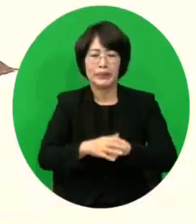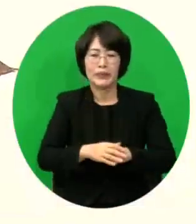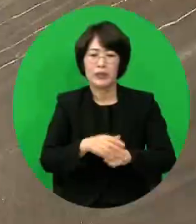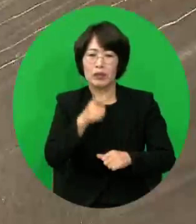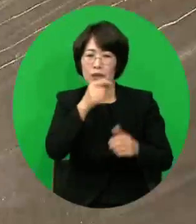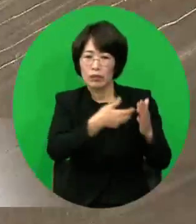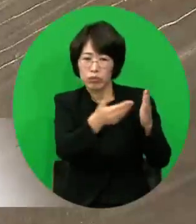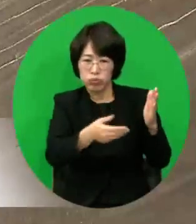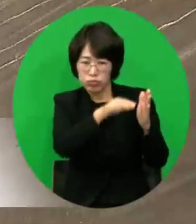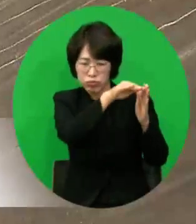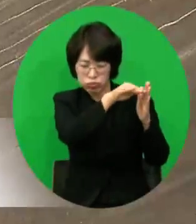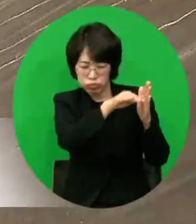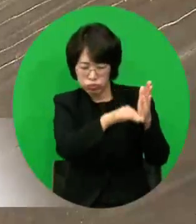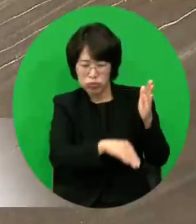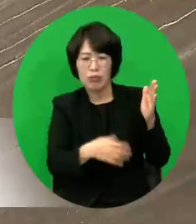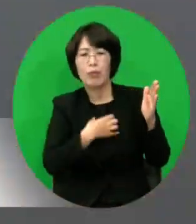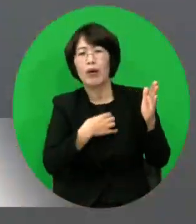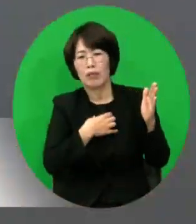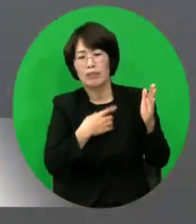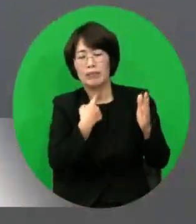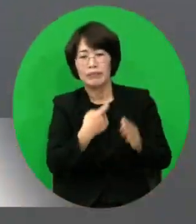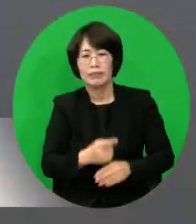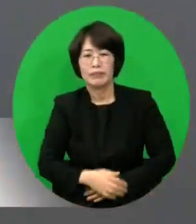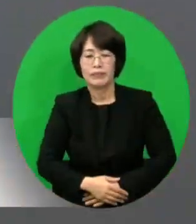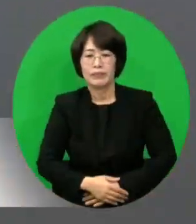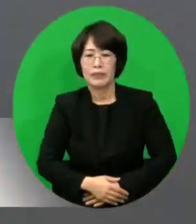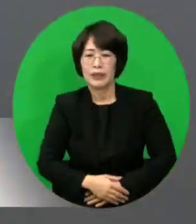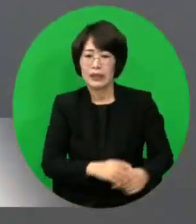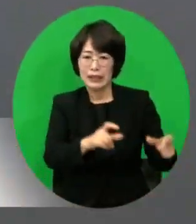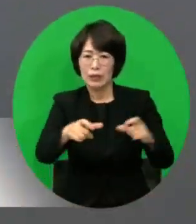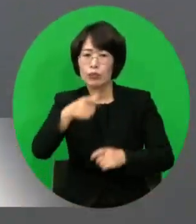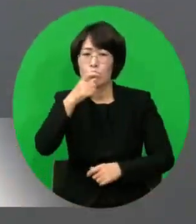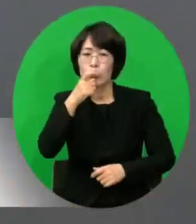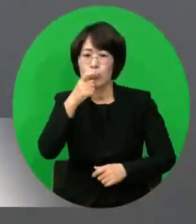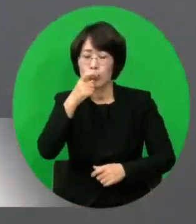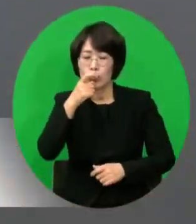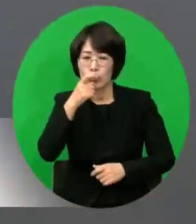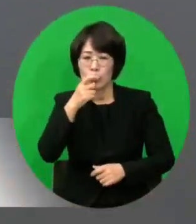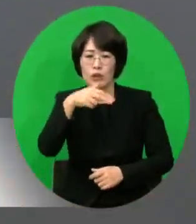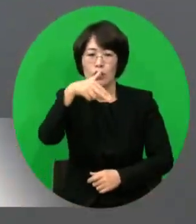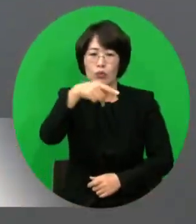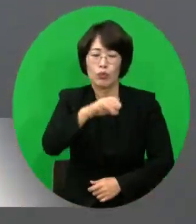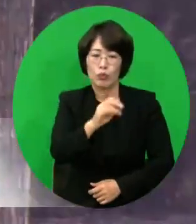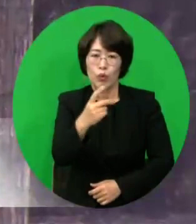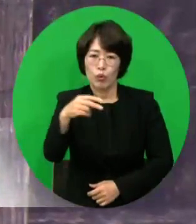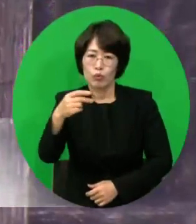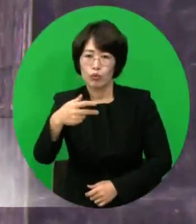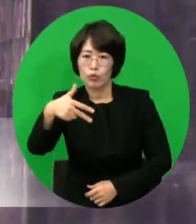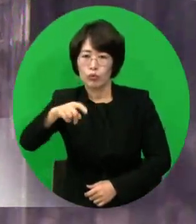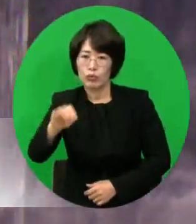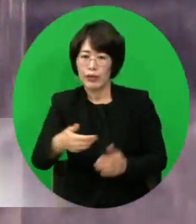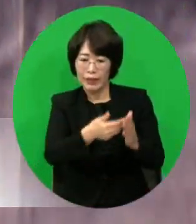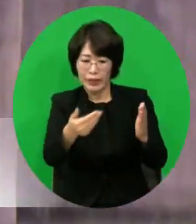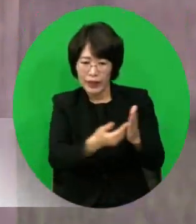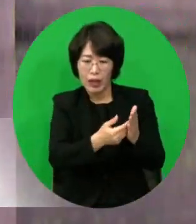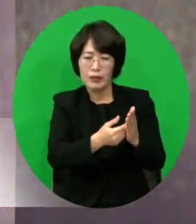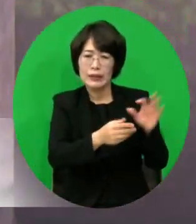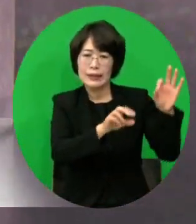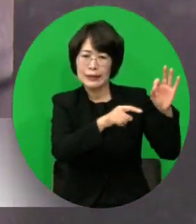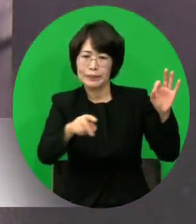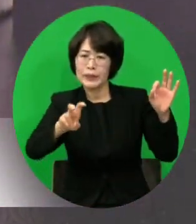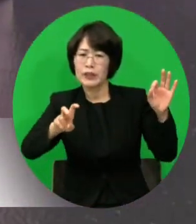위도 위기 수준까지 낮아졌습니다. 지역 식수원인 동복, 주암댐의 저수율이 10에서